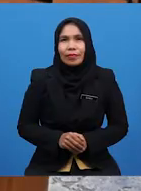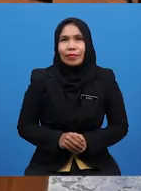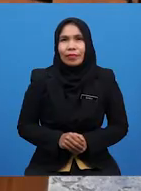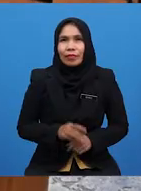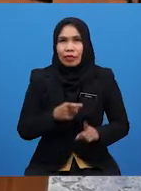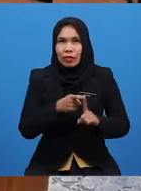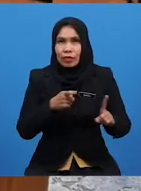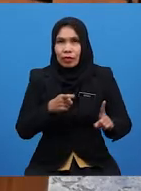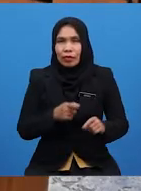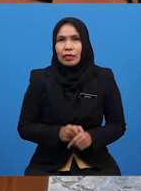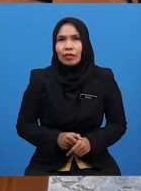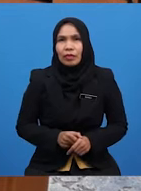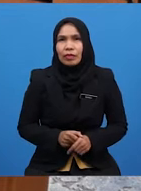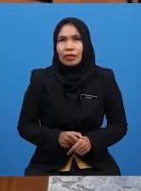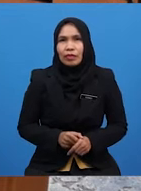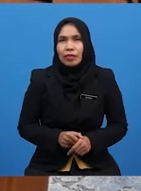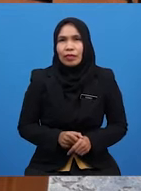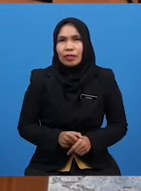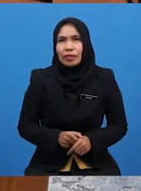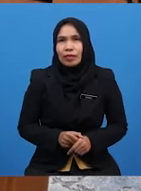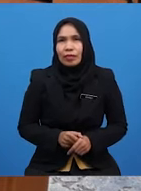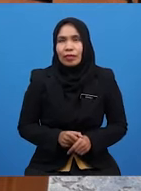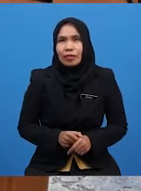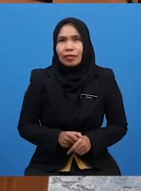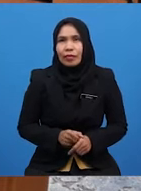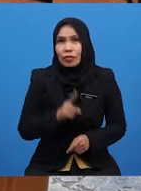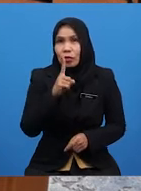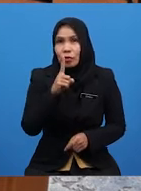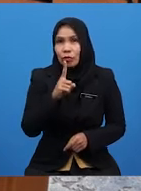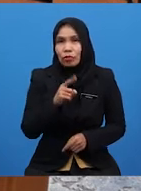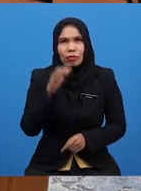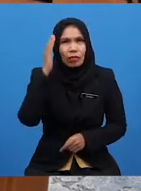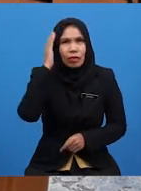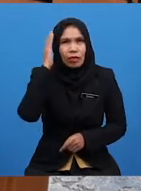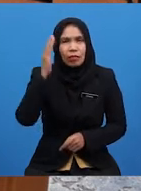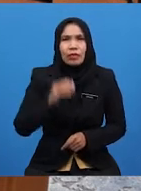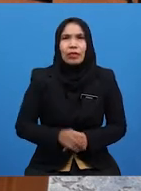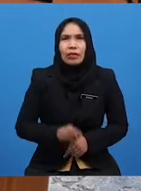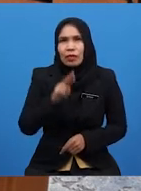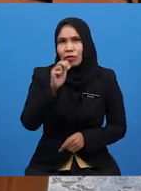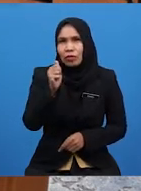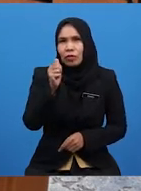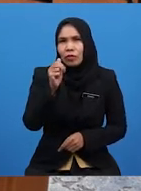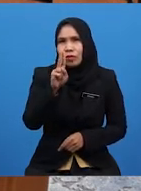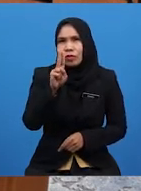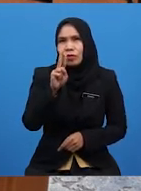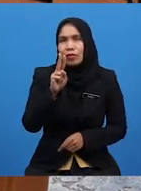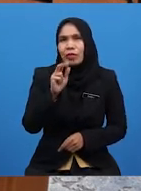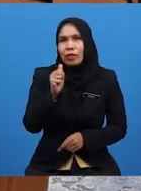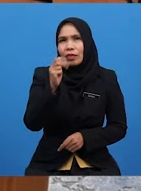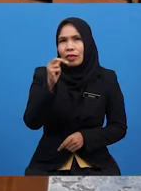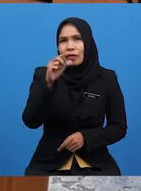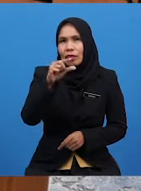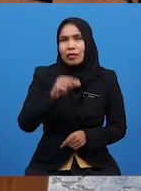daripada satu tanggapan ruang dalaman yang biasa rekabentuk dalaman telah percaya mengubah status ruang